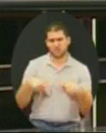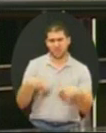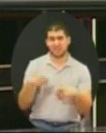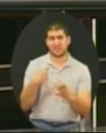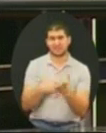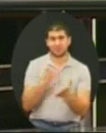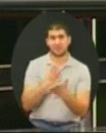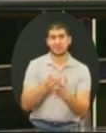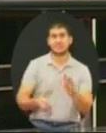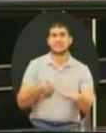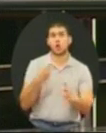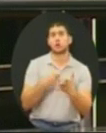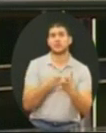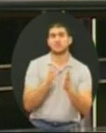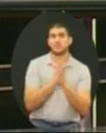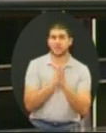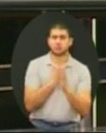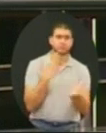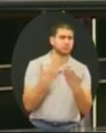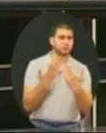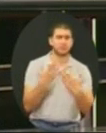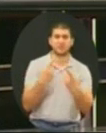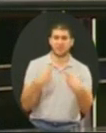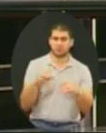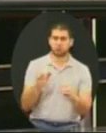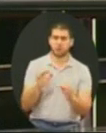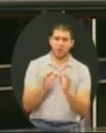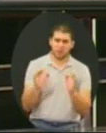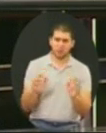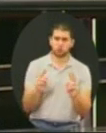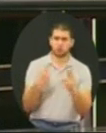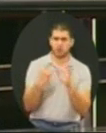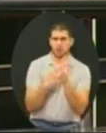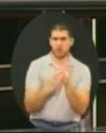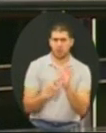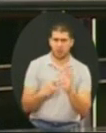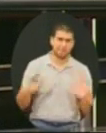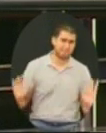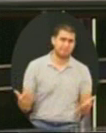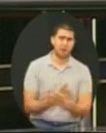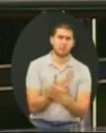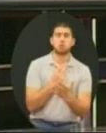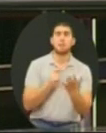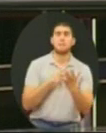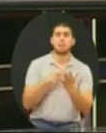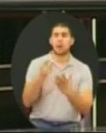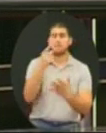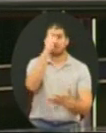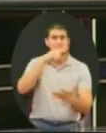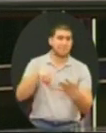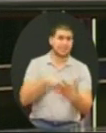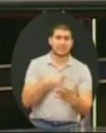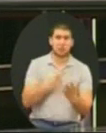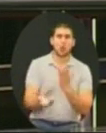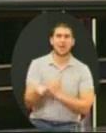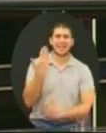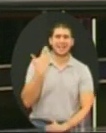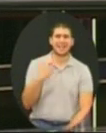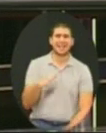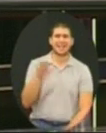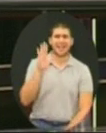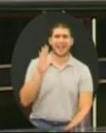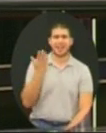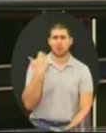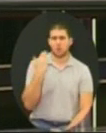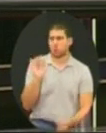וכבר שר האוצר ביקש לכנס את הוועדה על מנת להתחיל את הליך החקיקה מחדש, כי הם לא פסלו את הקריאה הטרומית ואת הקריאה